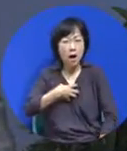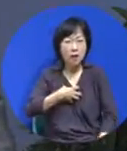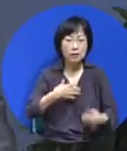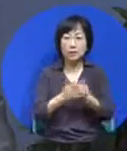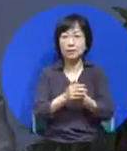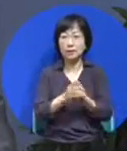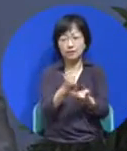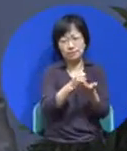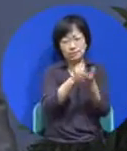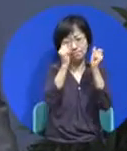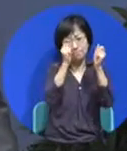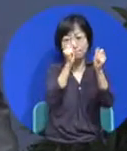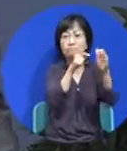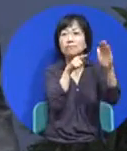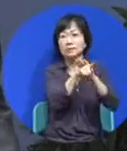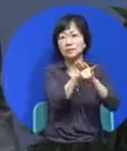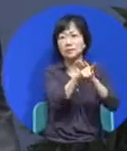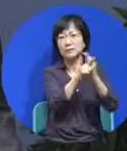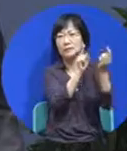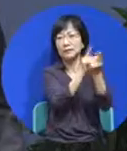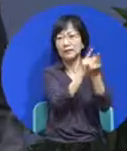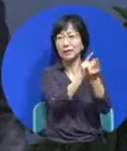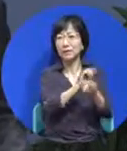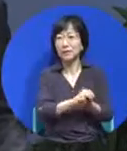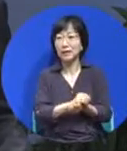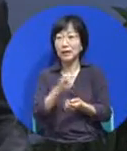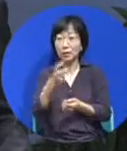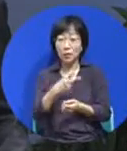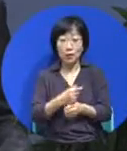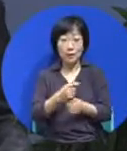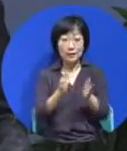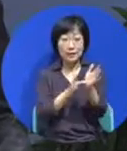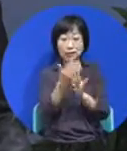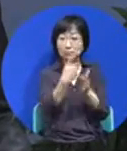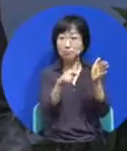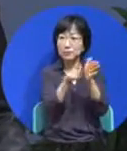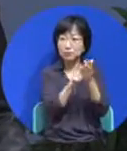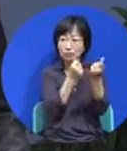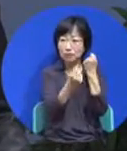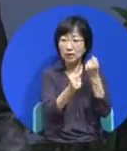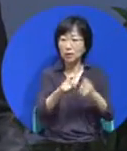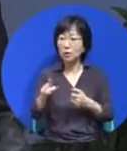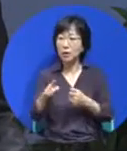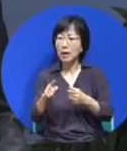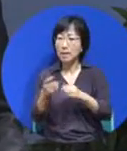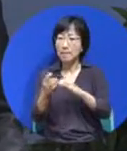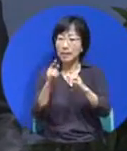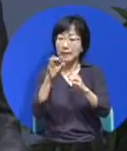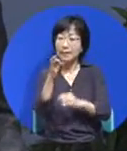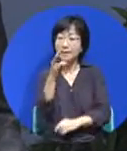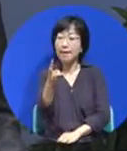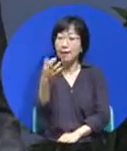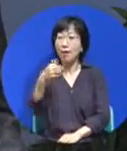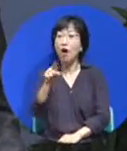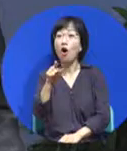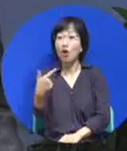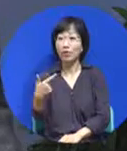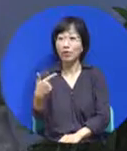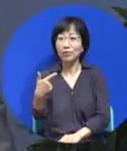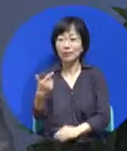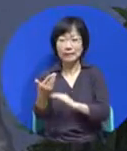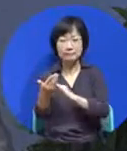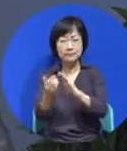because they don't know the future. 심지어 기독교인 예언하는 사람 찾아다닙니다. Even Christians go to different prophets. 불안하니까. Because